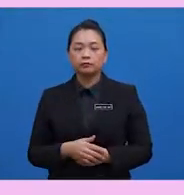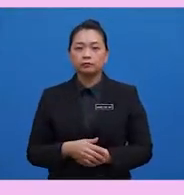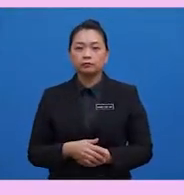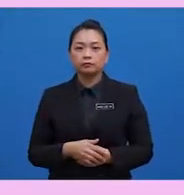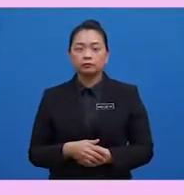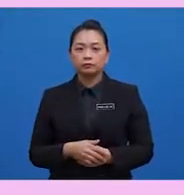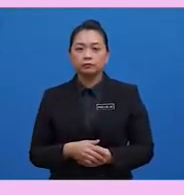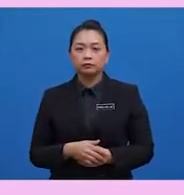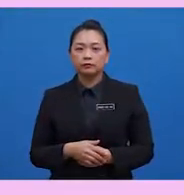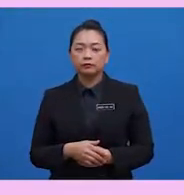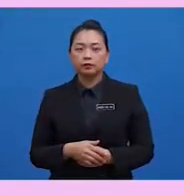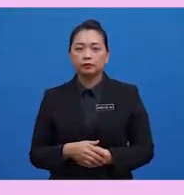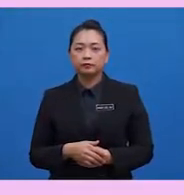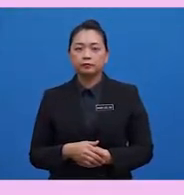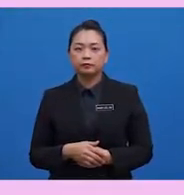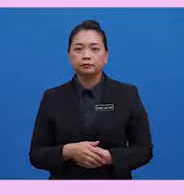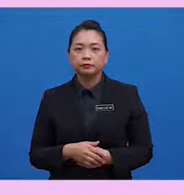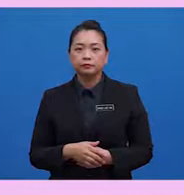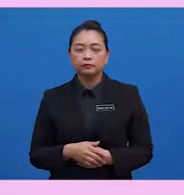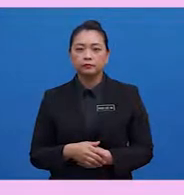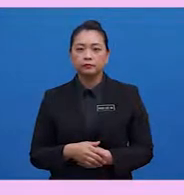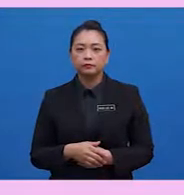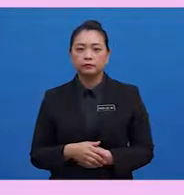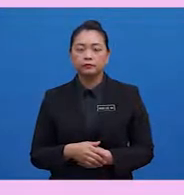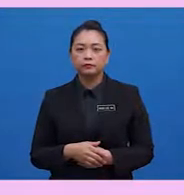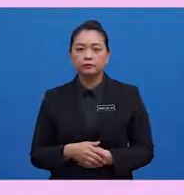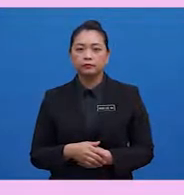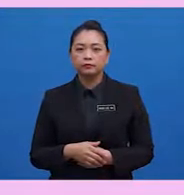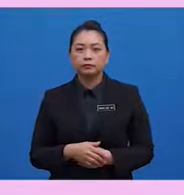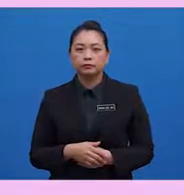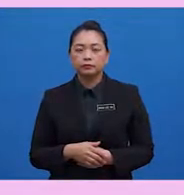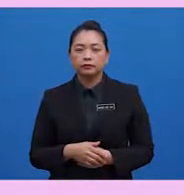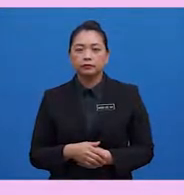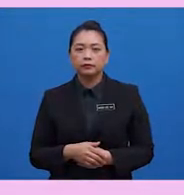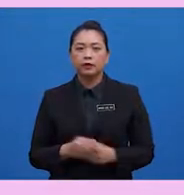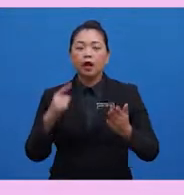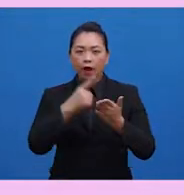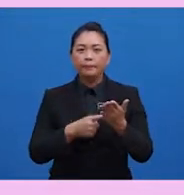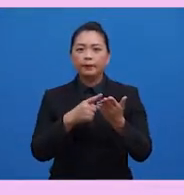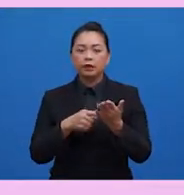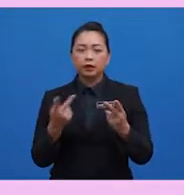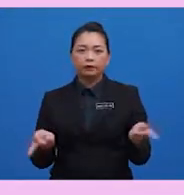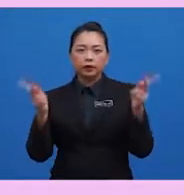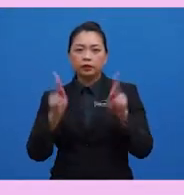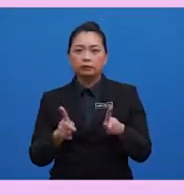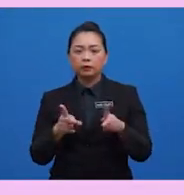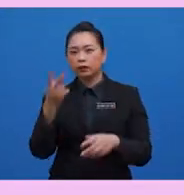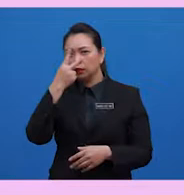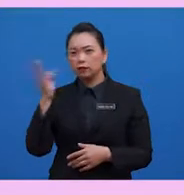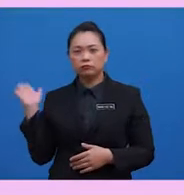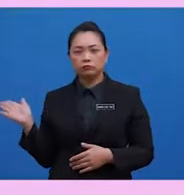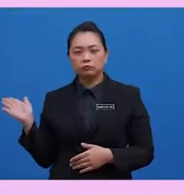tanah di kawasan berkenaan. Seterusnya, apakah fenomena yang berlaku berdasarkan gambar